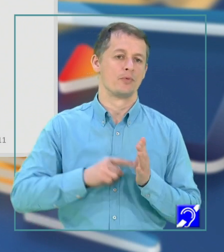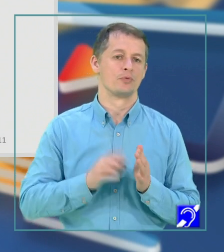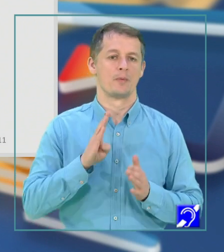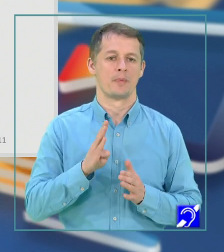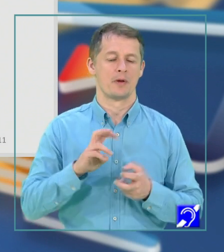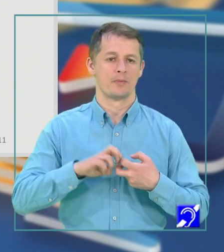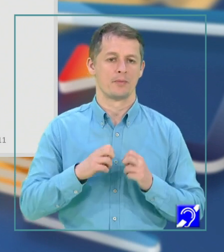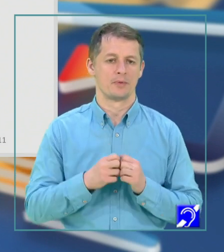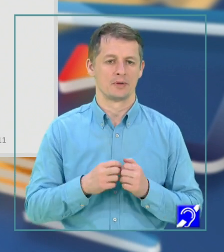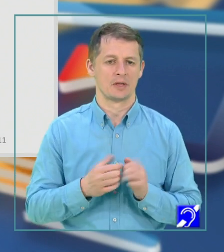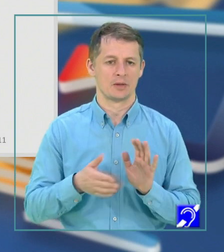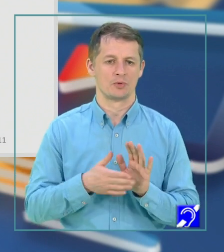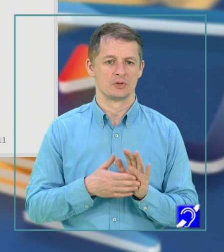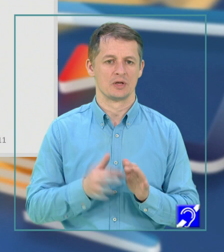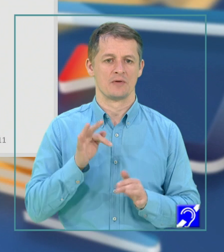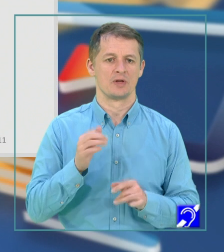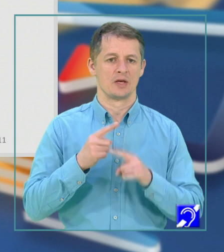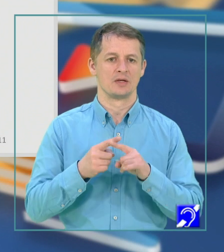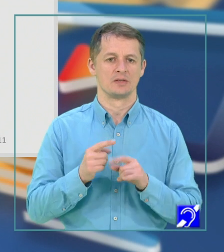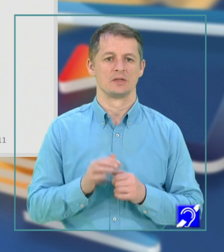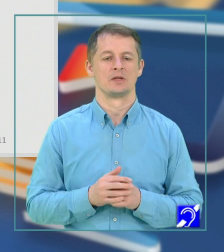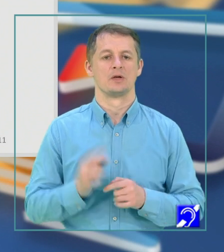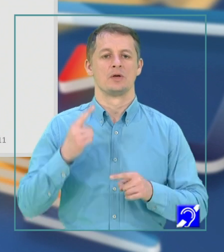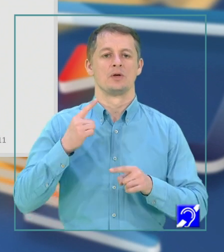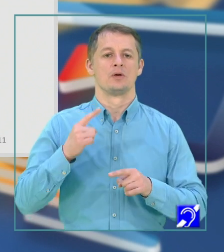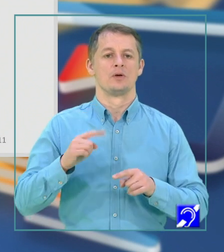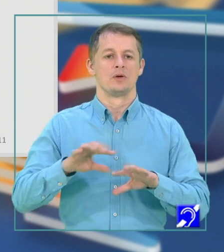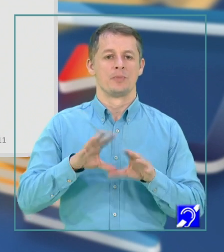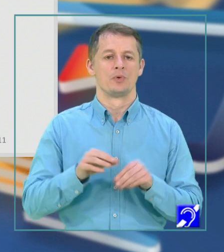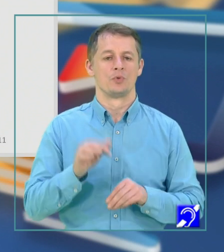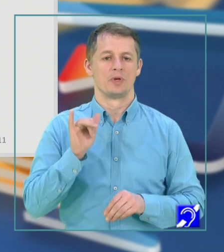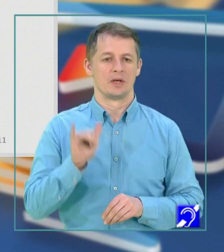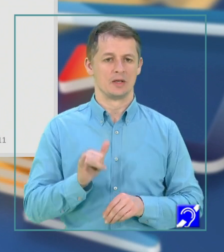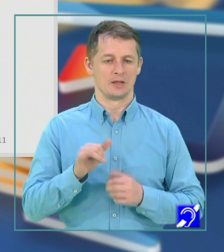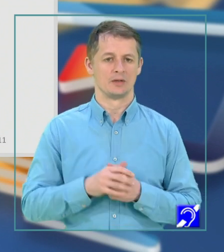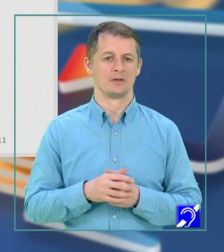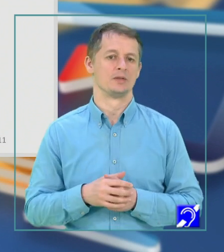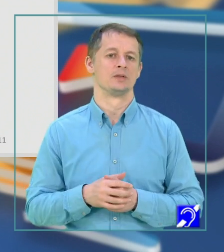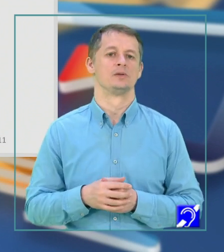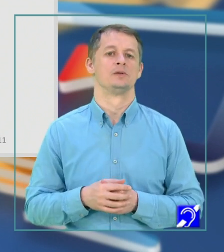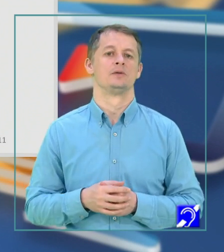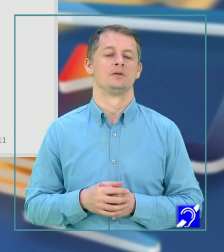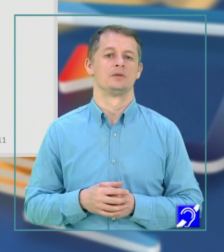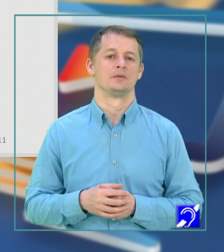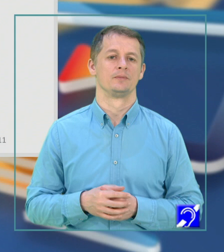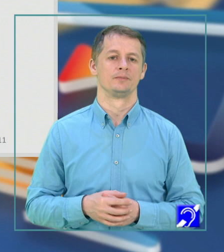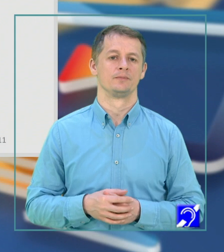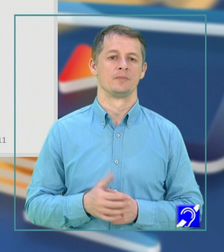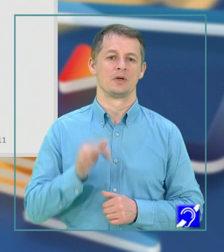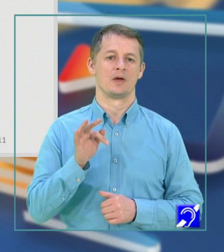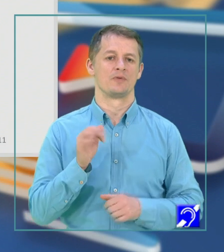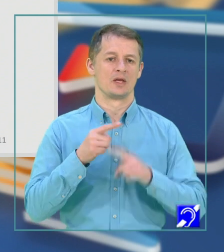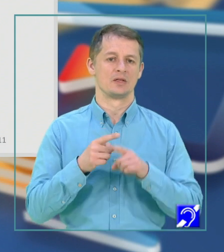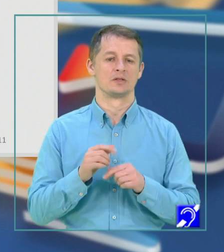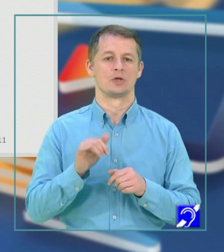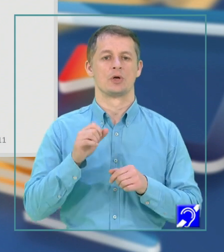B am demonstrat că f de x compus cu y era egal cu f de x ori f de y, oricare ar fi